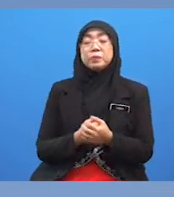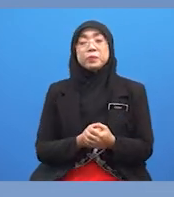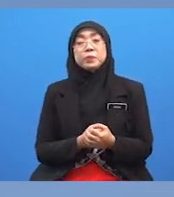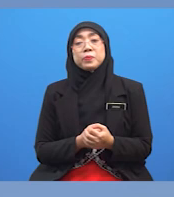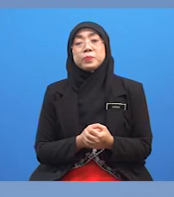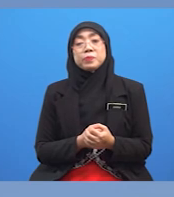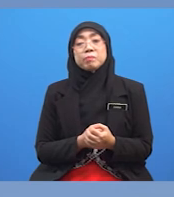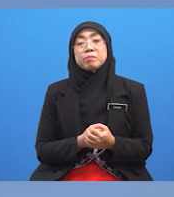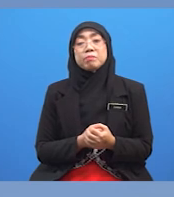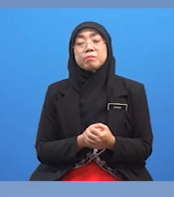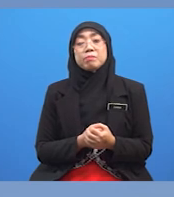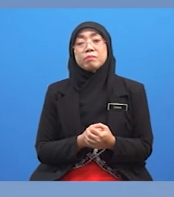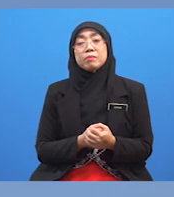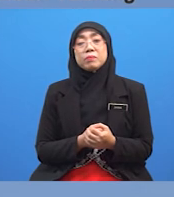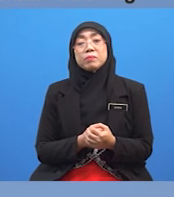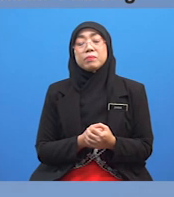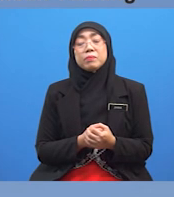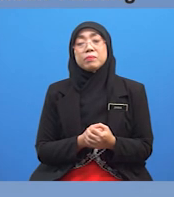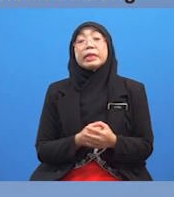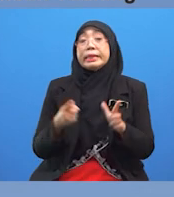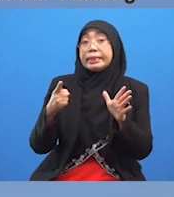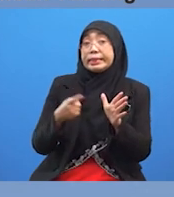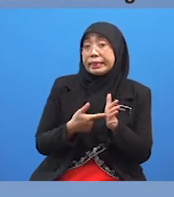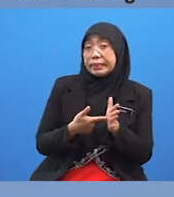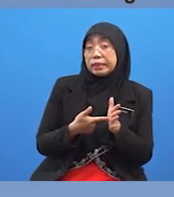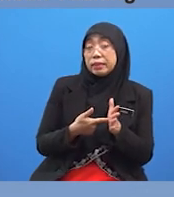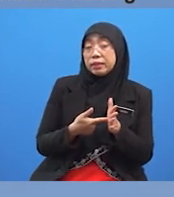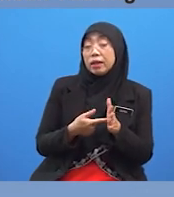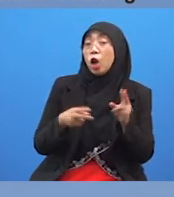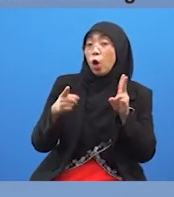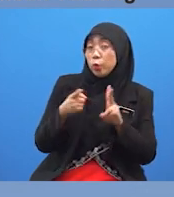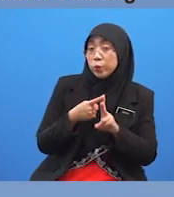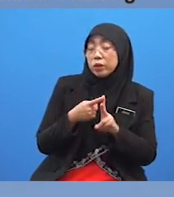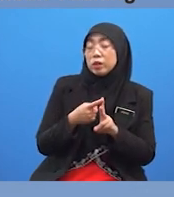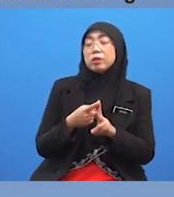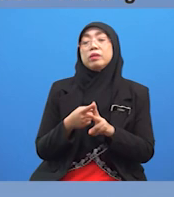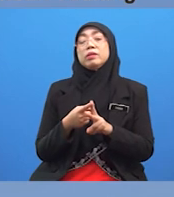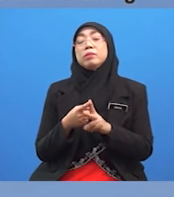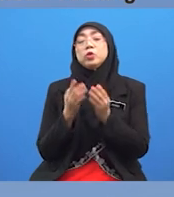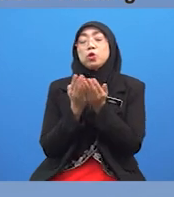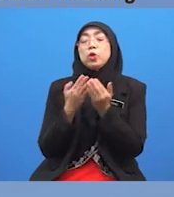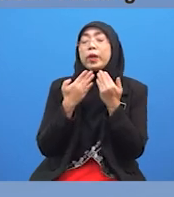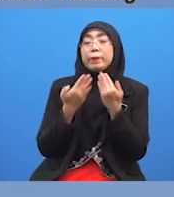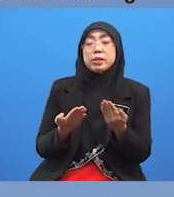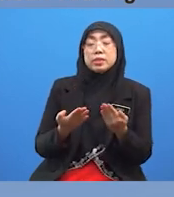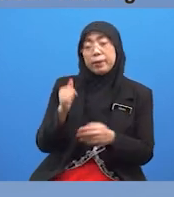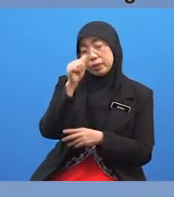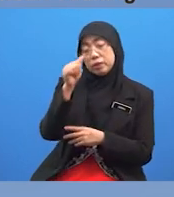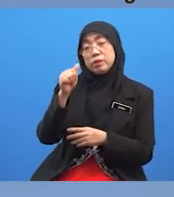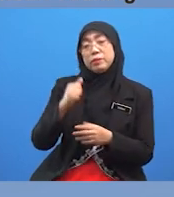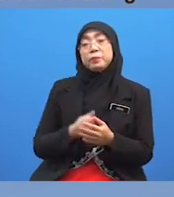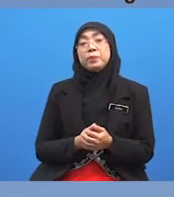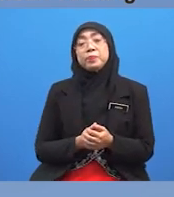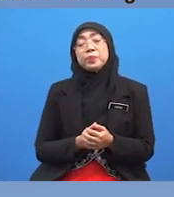Para pelajar sekalian, aspek keagamaan yang kedua ialah bersyukur. Aspek keagamaan